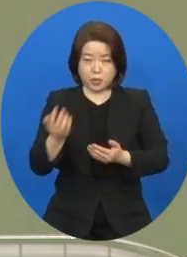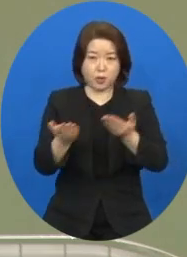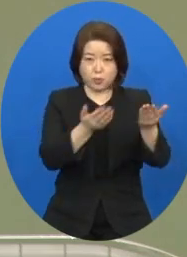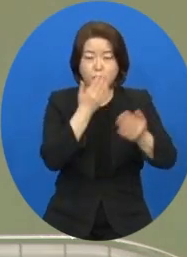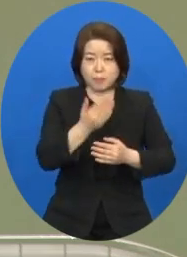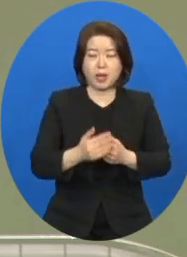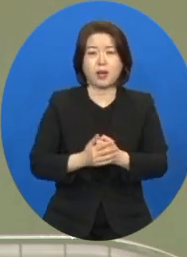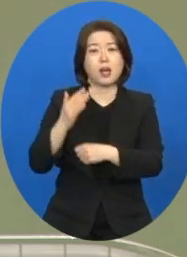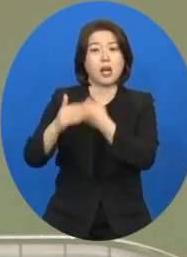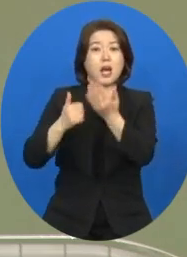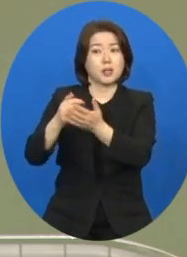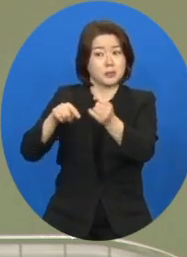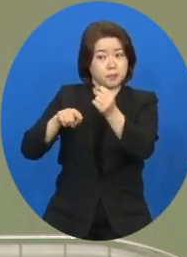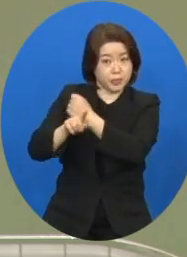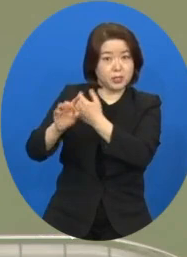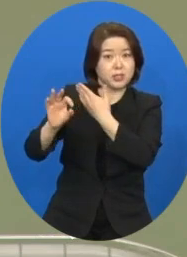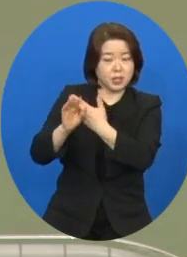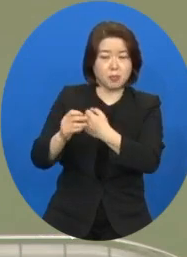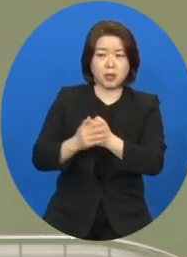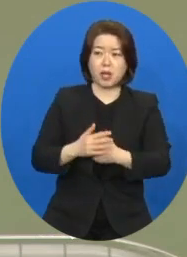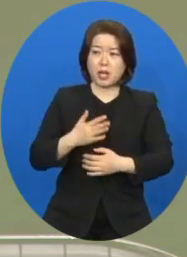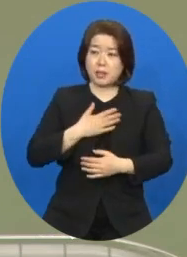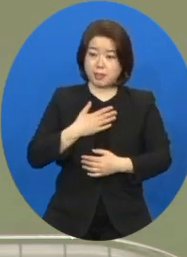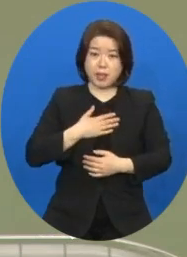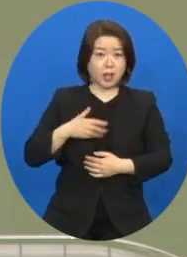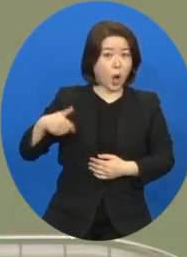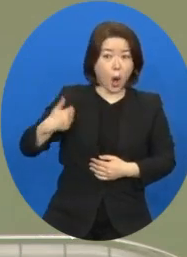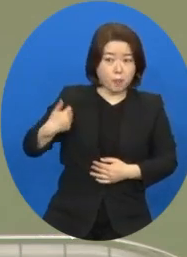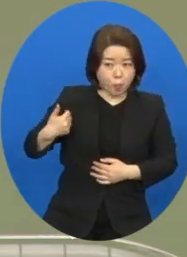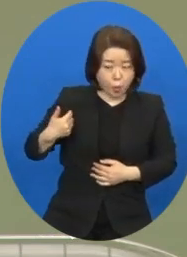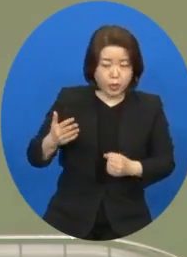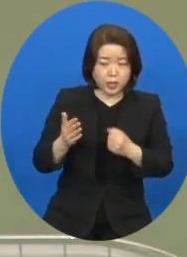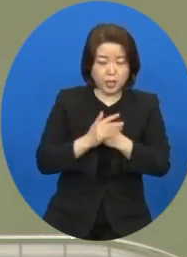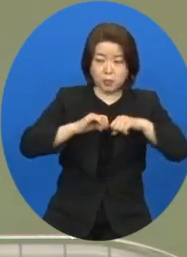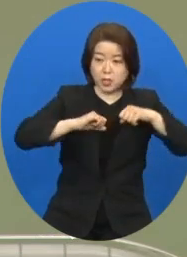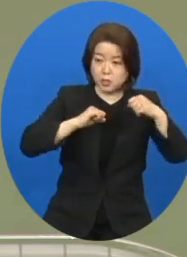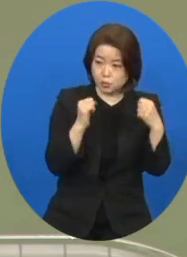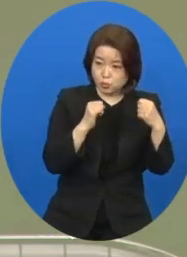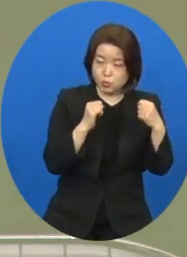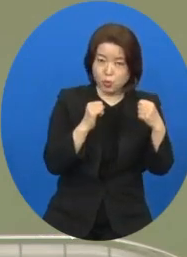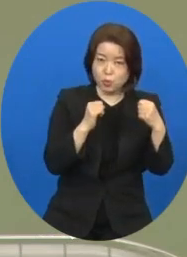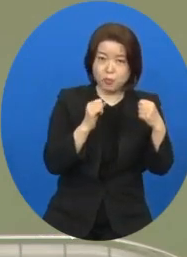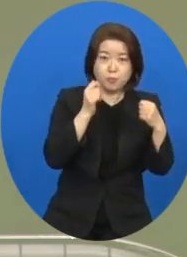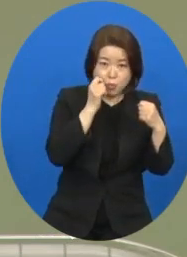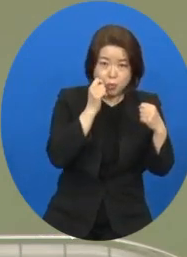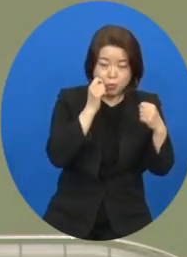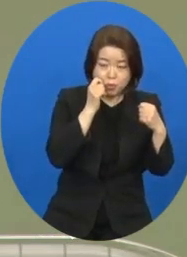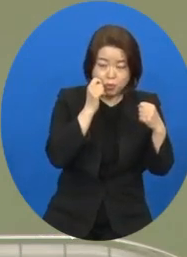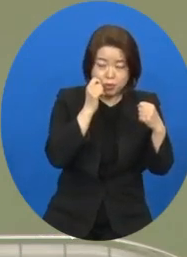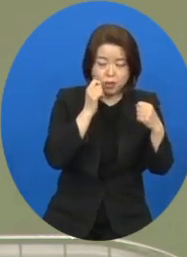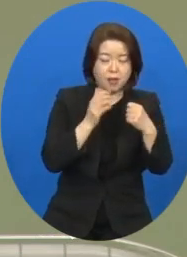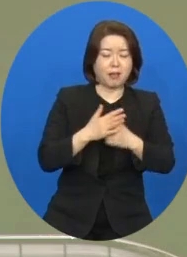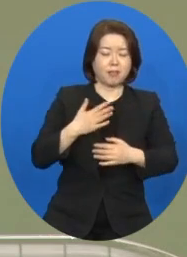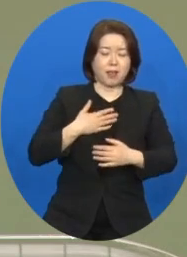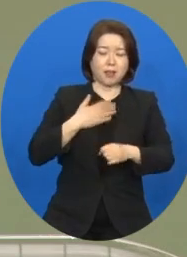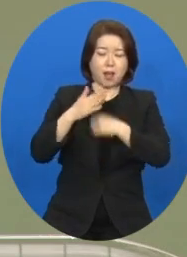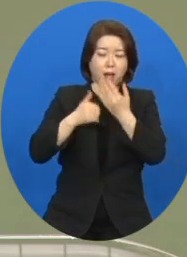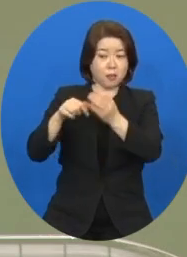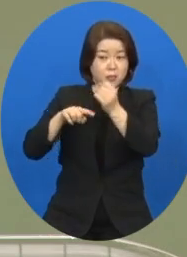하나님의 뜻이면 내가 몰라서 지금 순종 못하는 거지 하나님의 뜻이면 저는 반드시